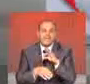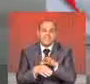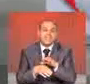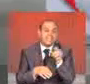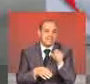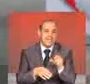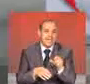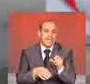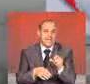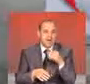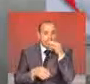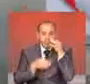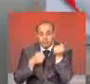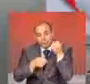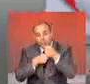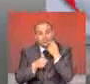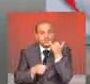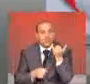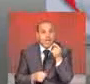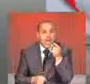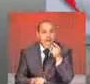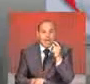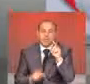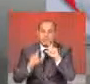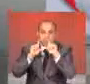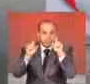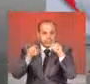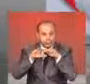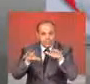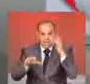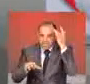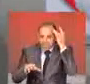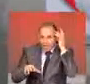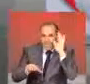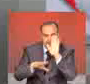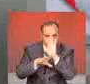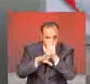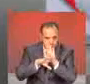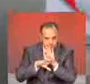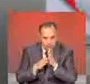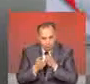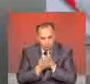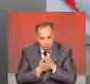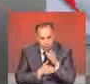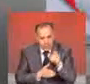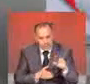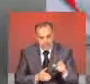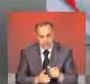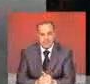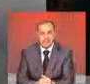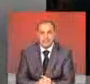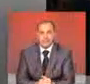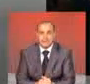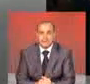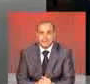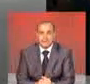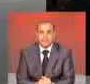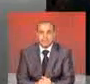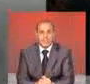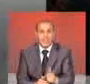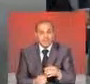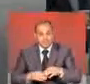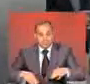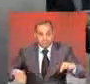أراد محدثها أن تكون رمزاً لنشر ثقافة الدفاع عن حقوق الإنسان. هذه